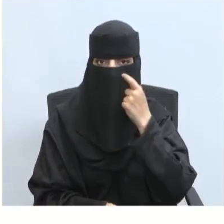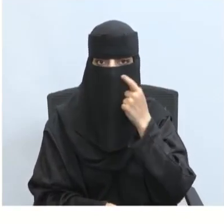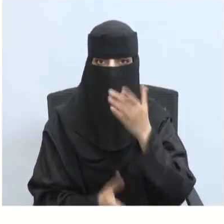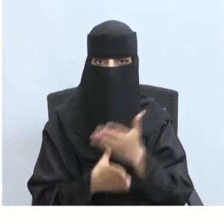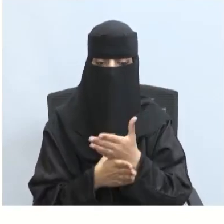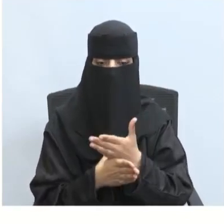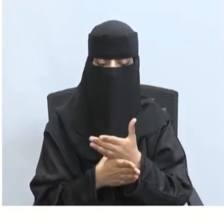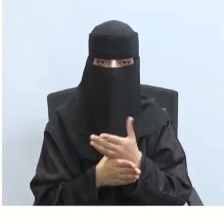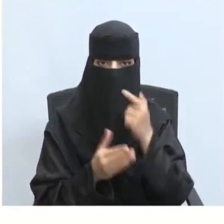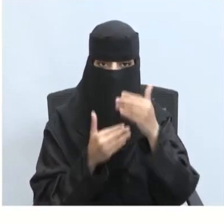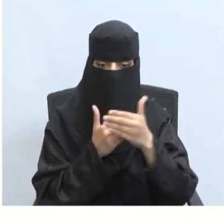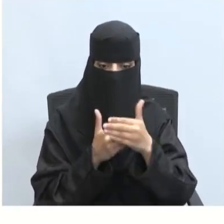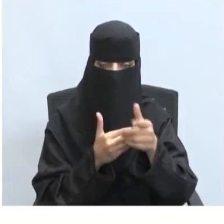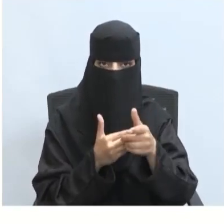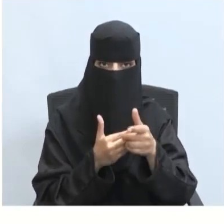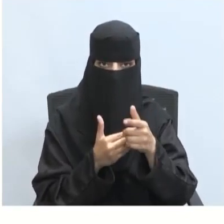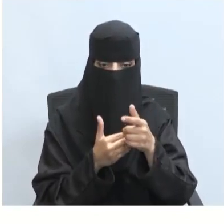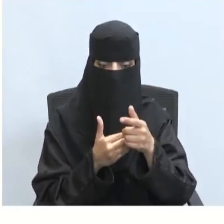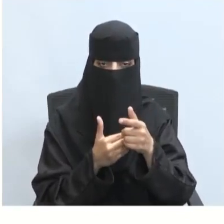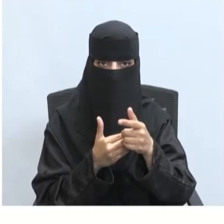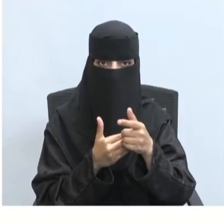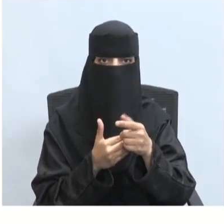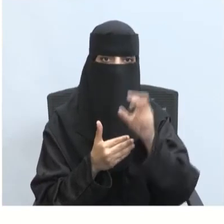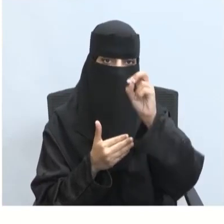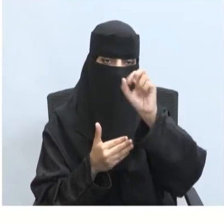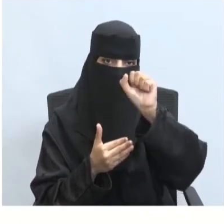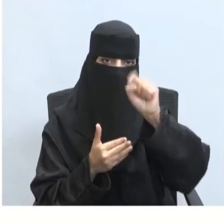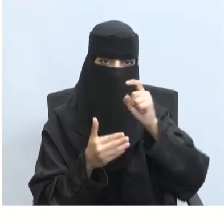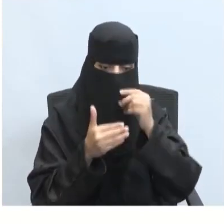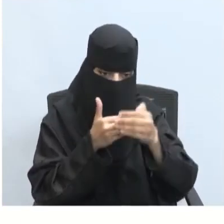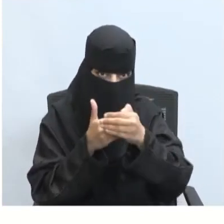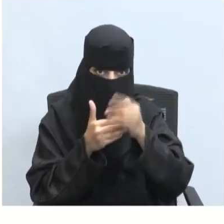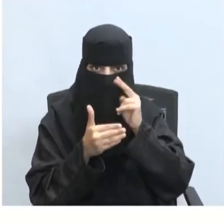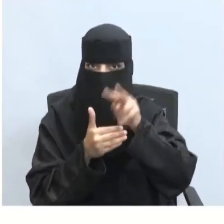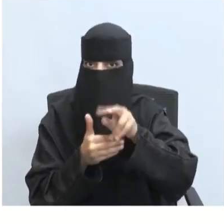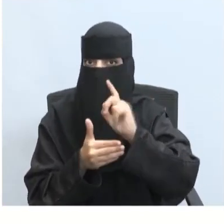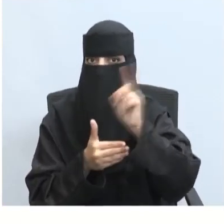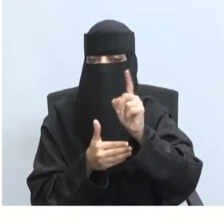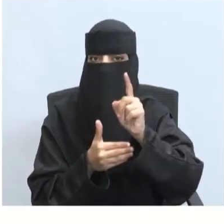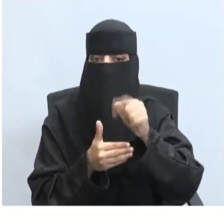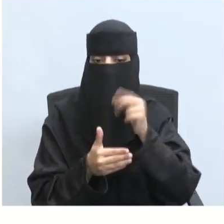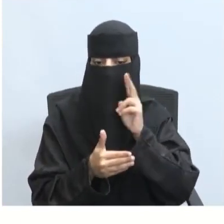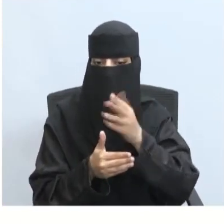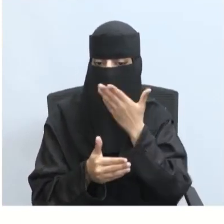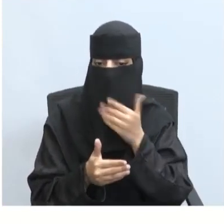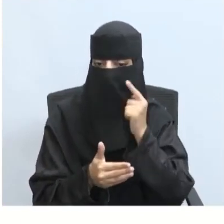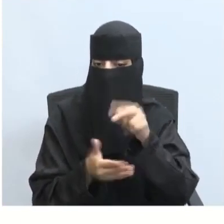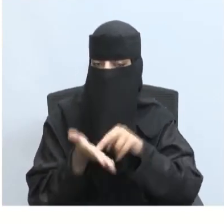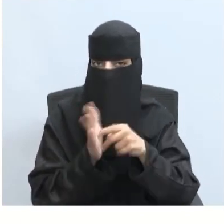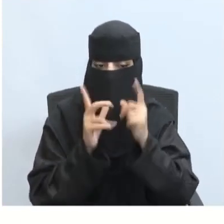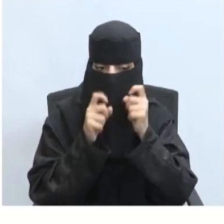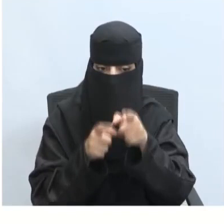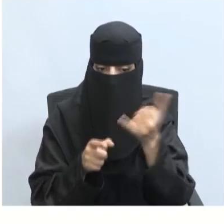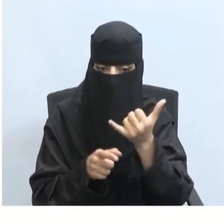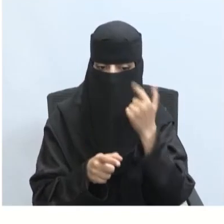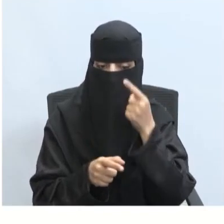لدينا قصر النظر لدينا قصر النظر حينما نتامل قصر النظر الصوره اين تتكون